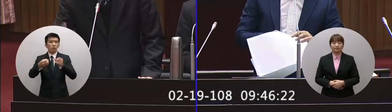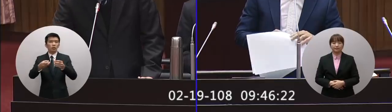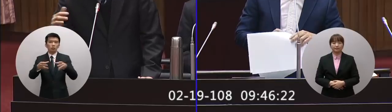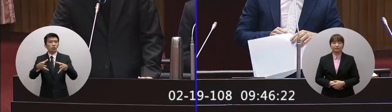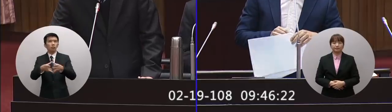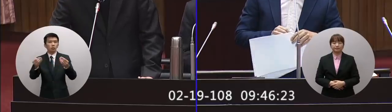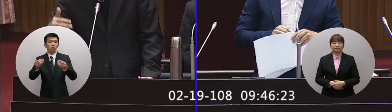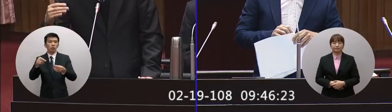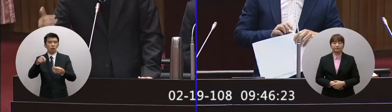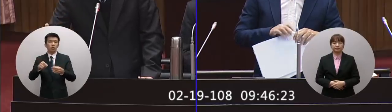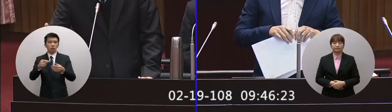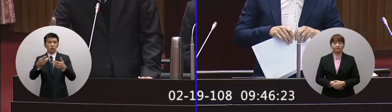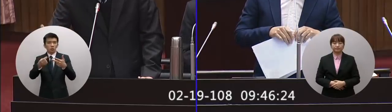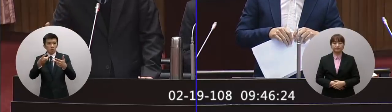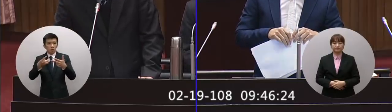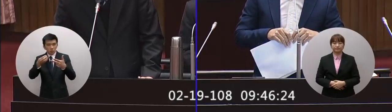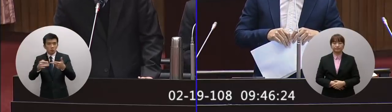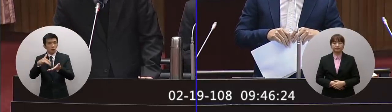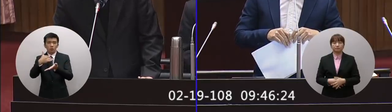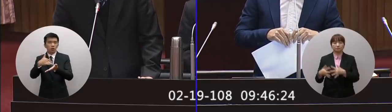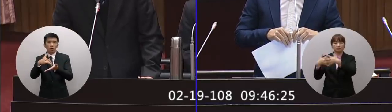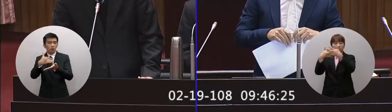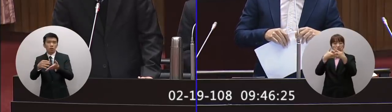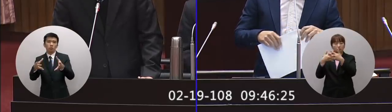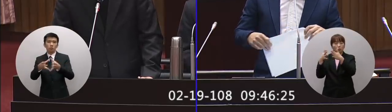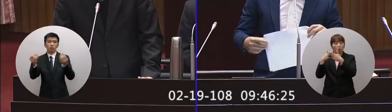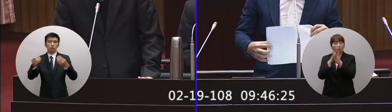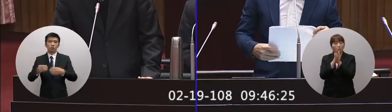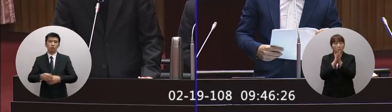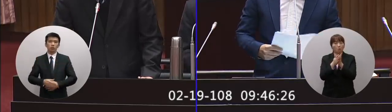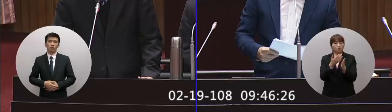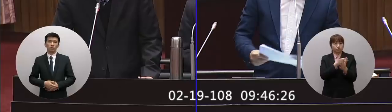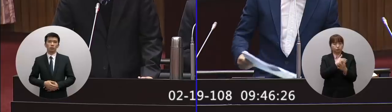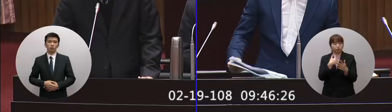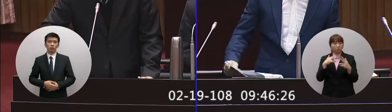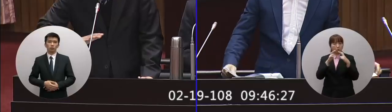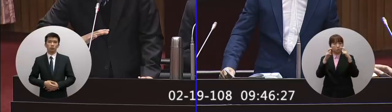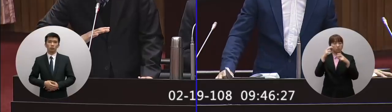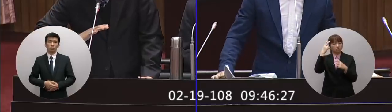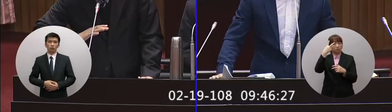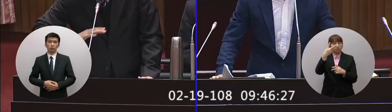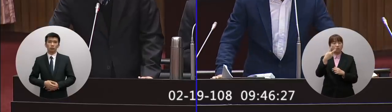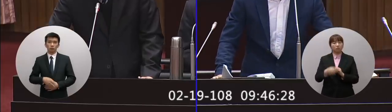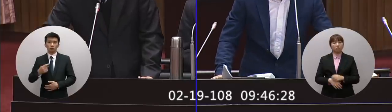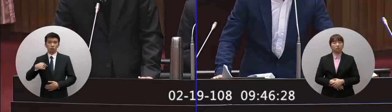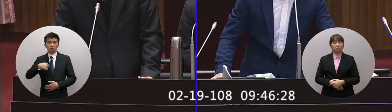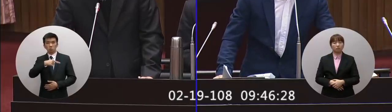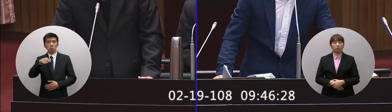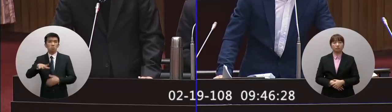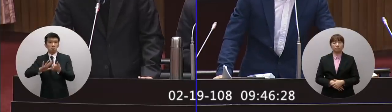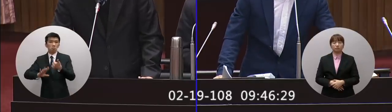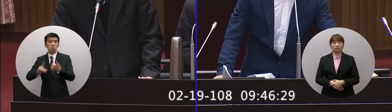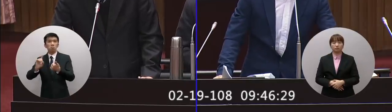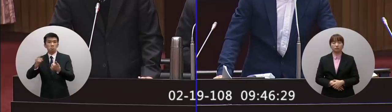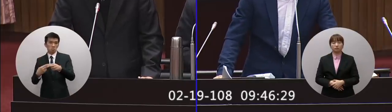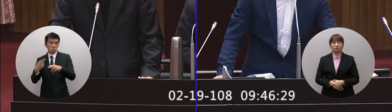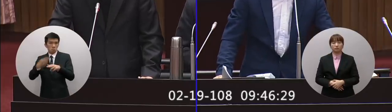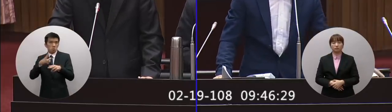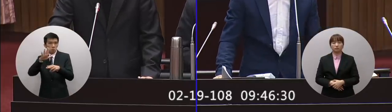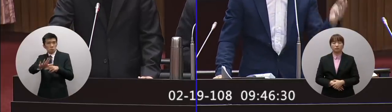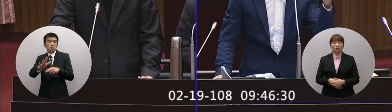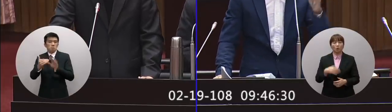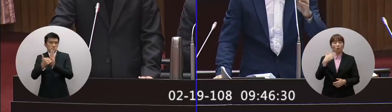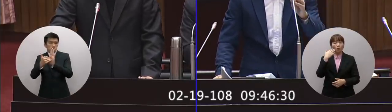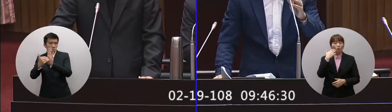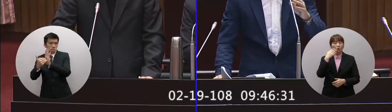办法用一个量化的数字来表示我们到底可以守多久。 那美国要求至少撑两天吗？ 所以我们就是有能力、有信心守到最后。